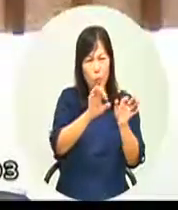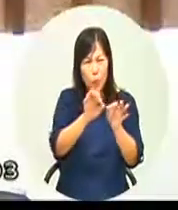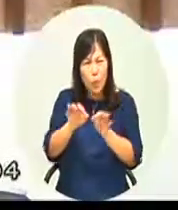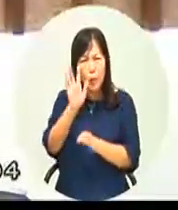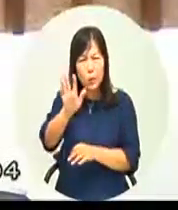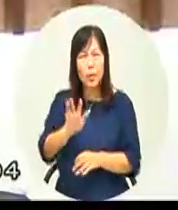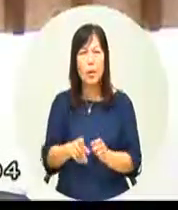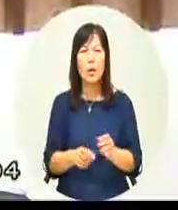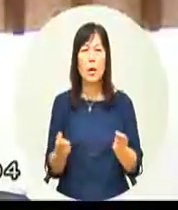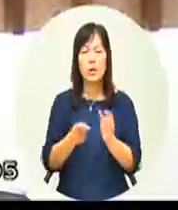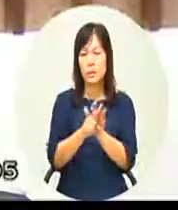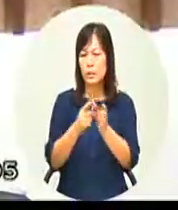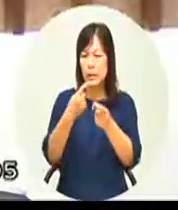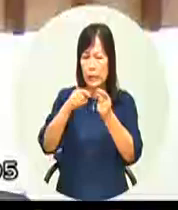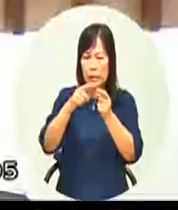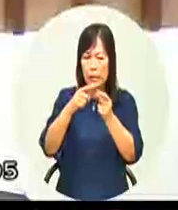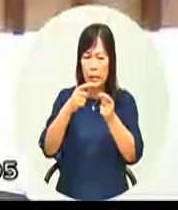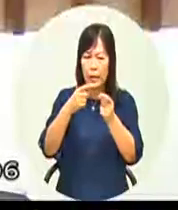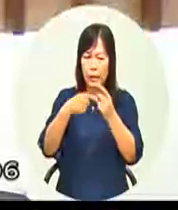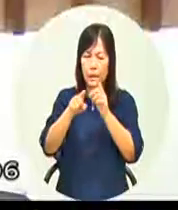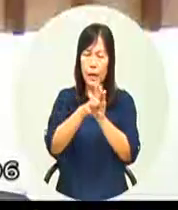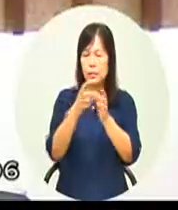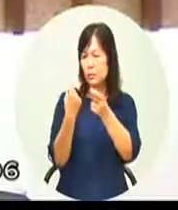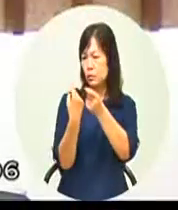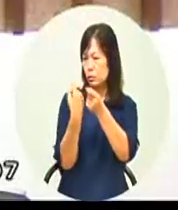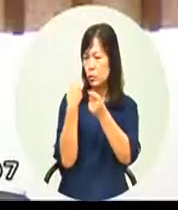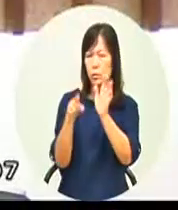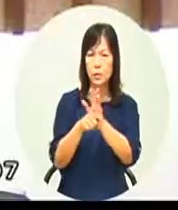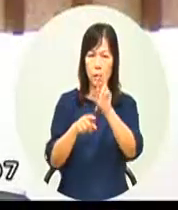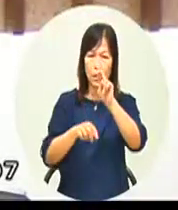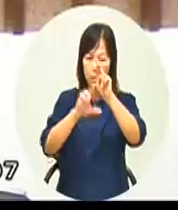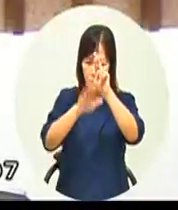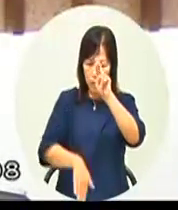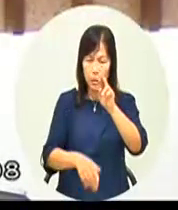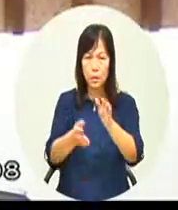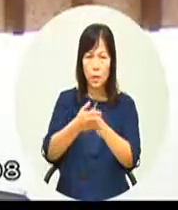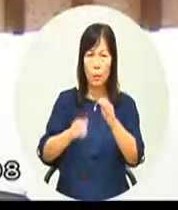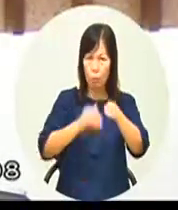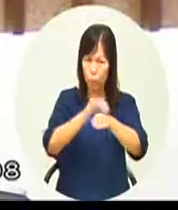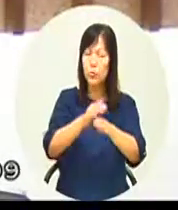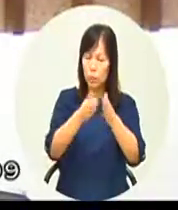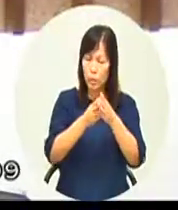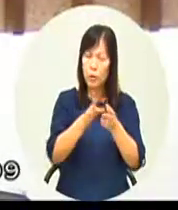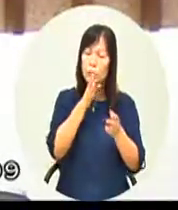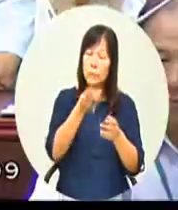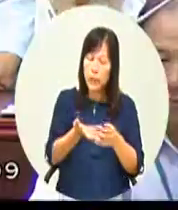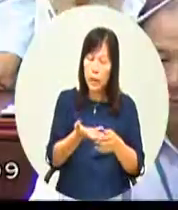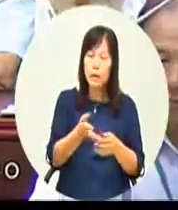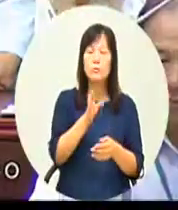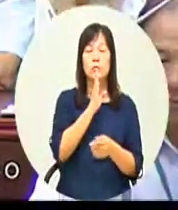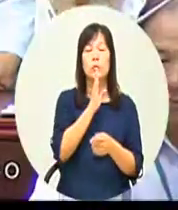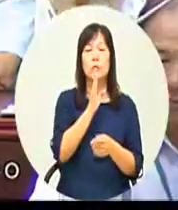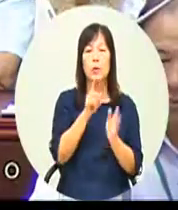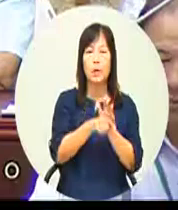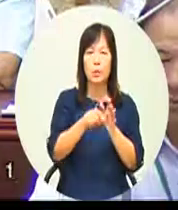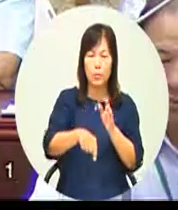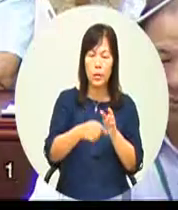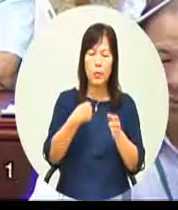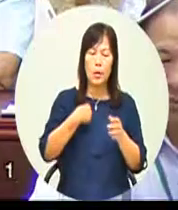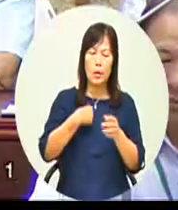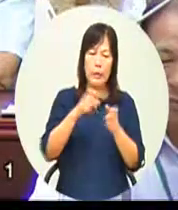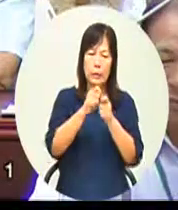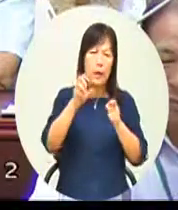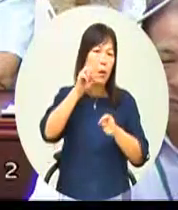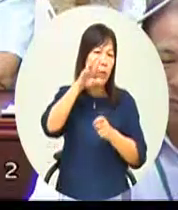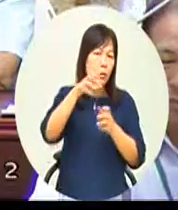说是去年底就应该要完成的，是不是这样？ 对，这一部分呢，因为长虹的问题， 是长虹的